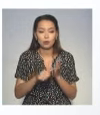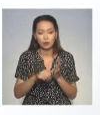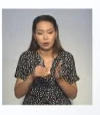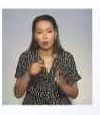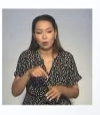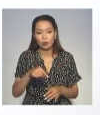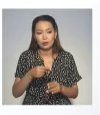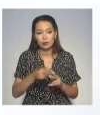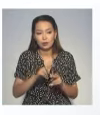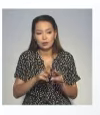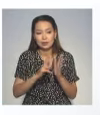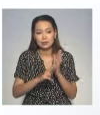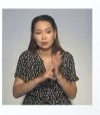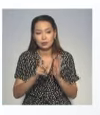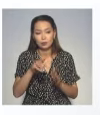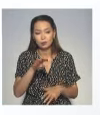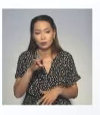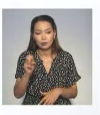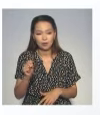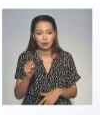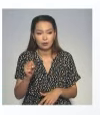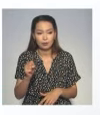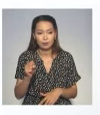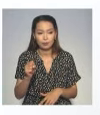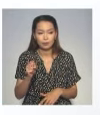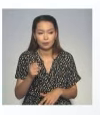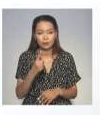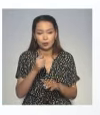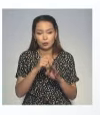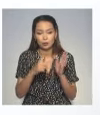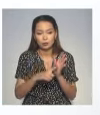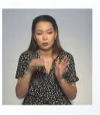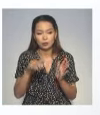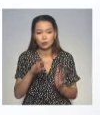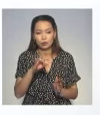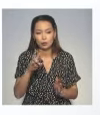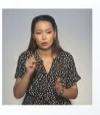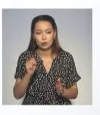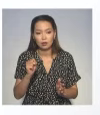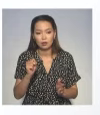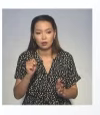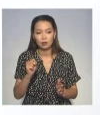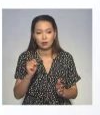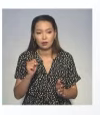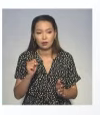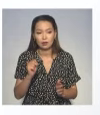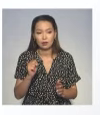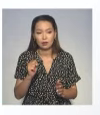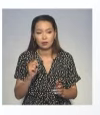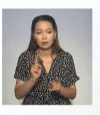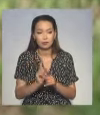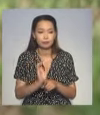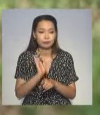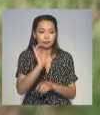айына 81 мың тоннадан 117 мың тоннаға дейін бір келке